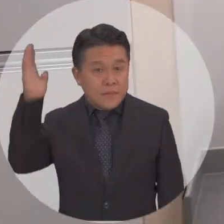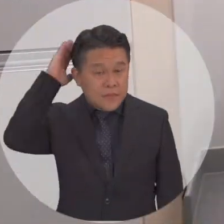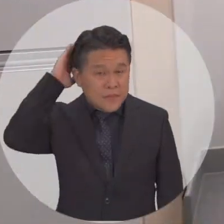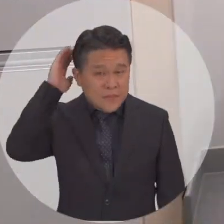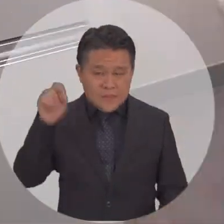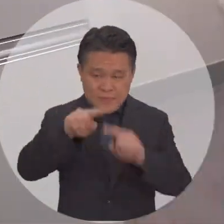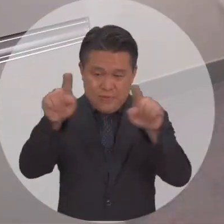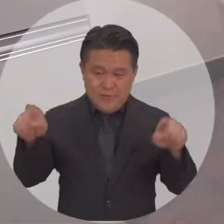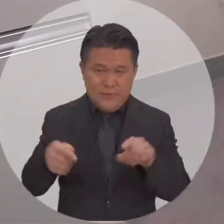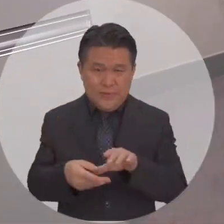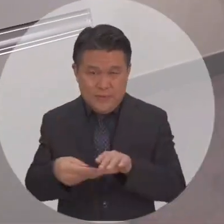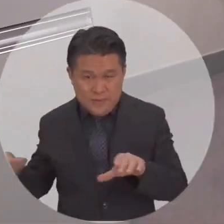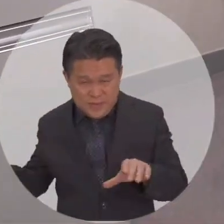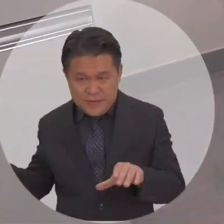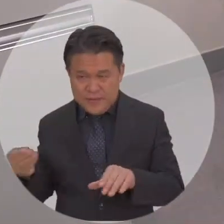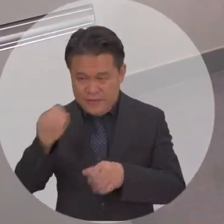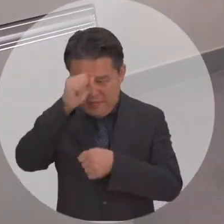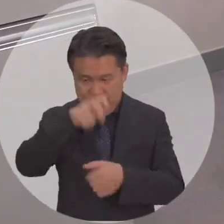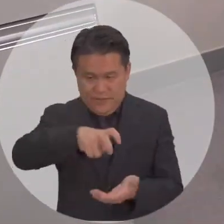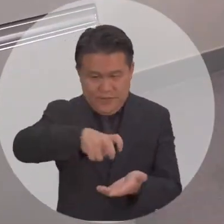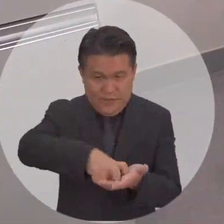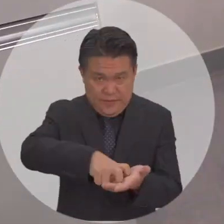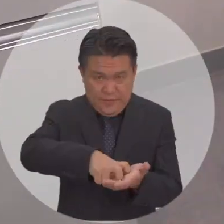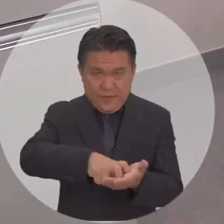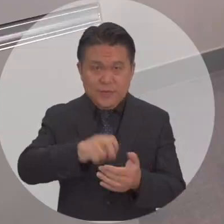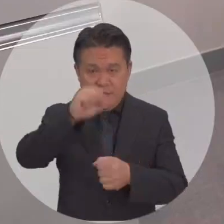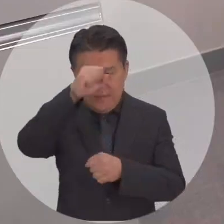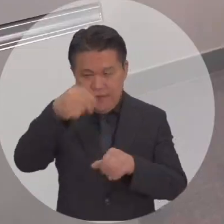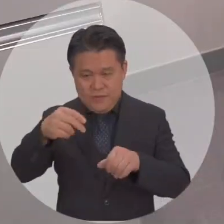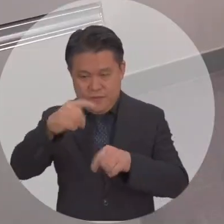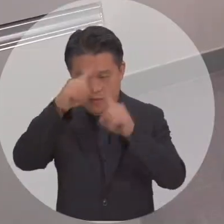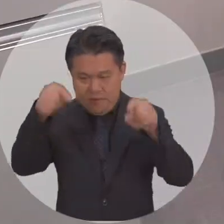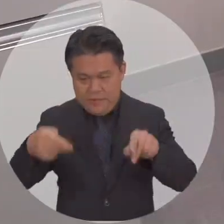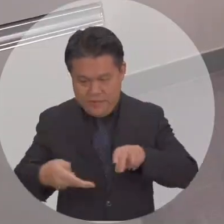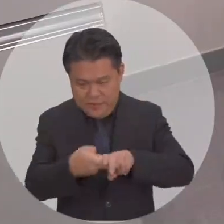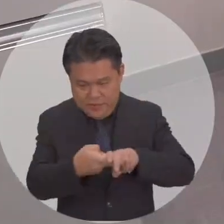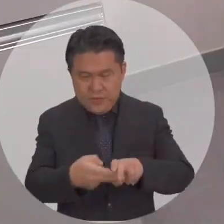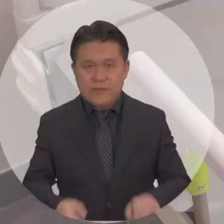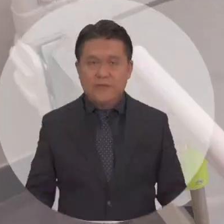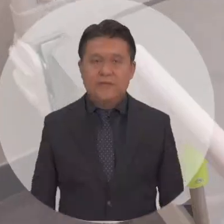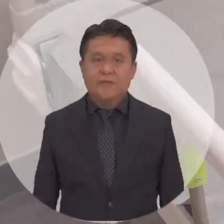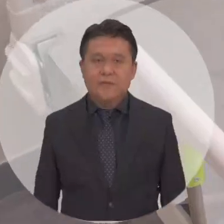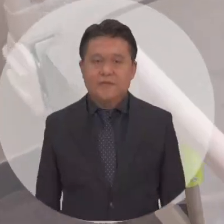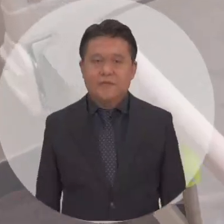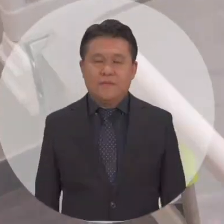머리 쪽 베개는 빼고 다리를 세우거나 베개로 받쳐줍니다.